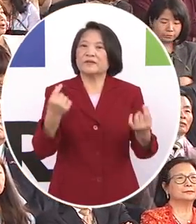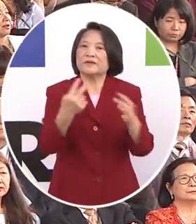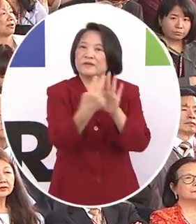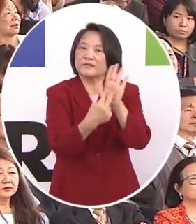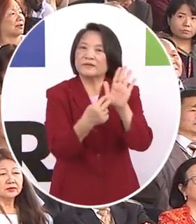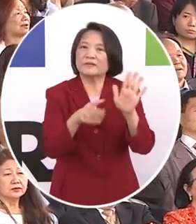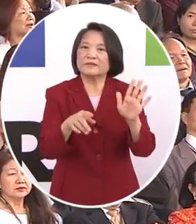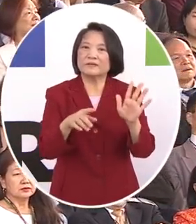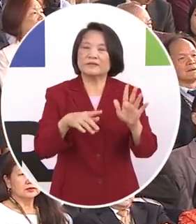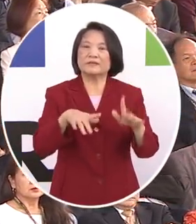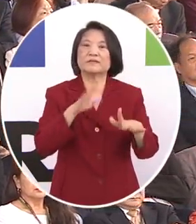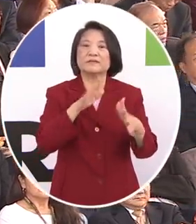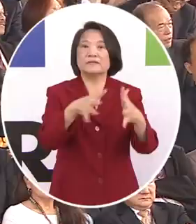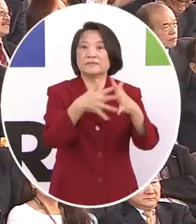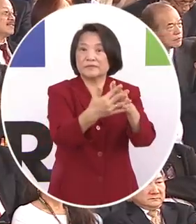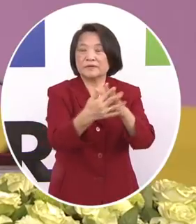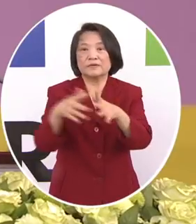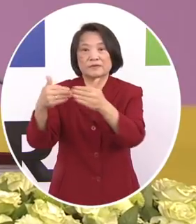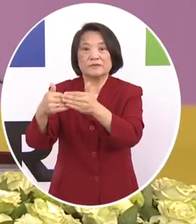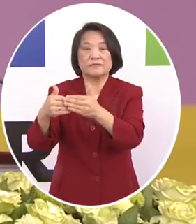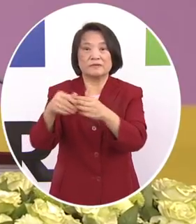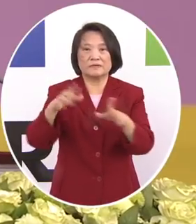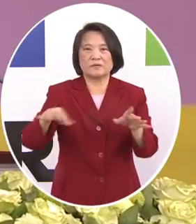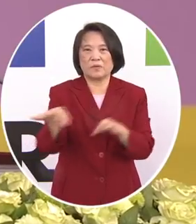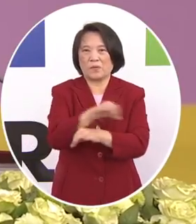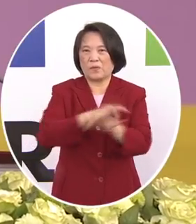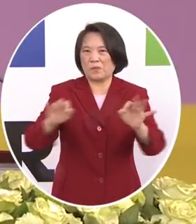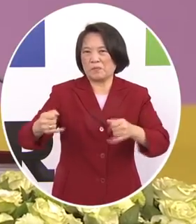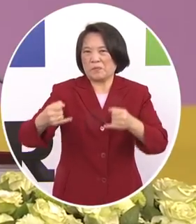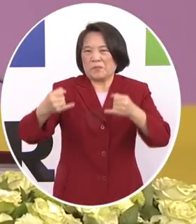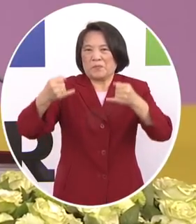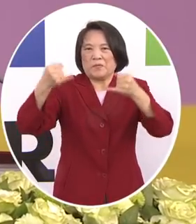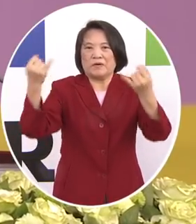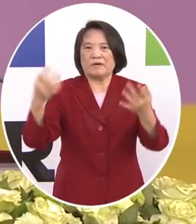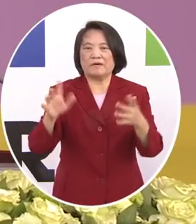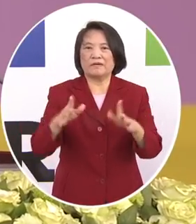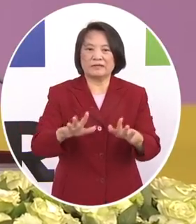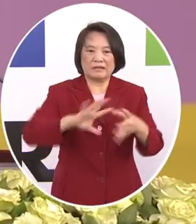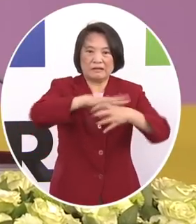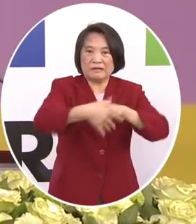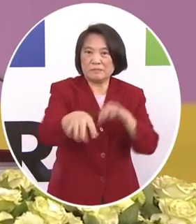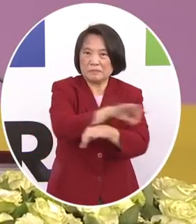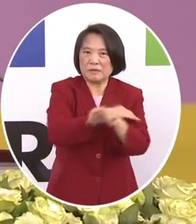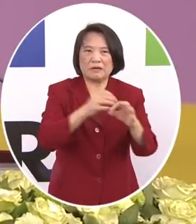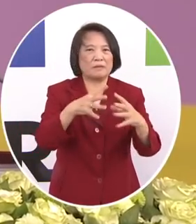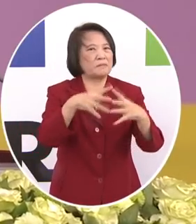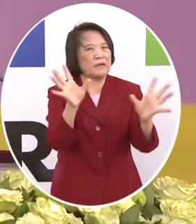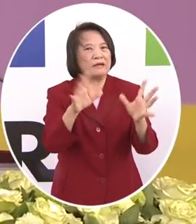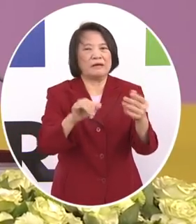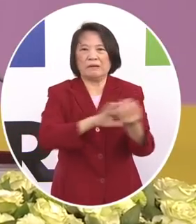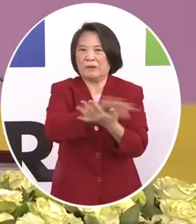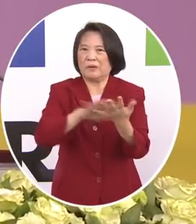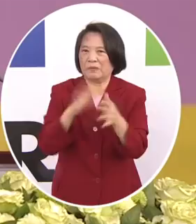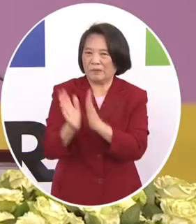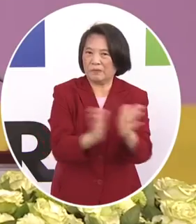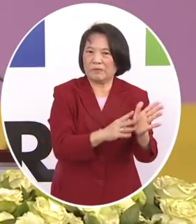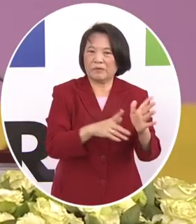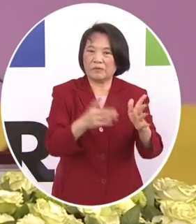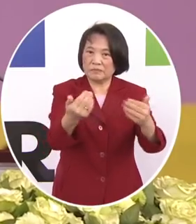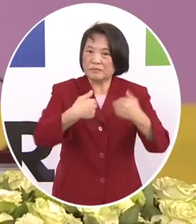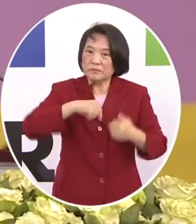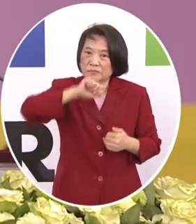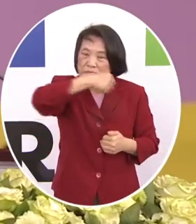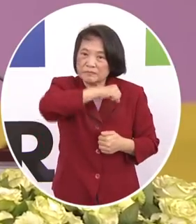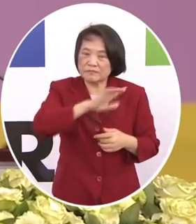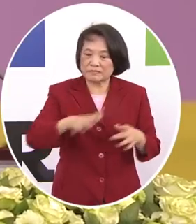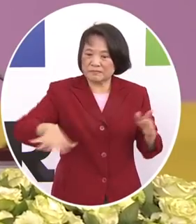美中贸易的冲突和全球经贸秩序重建的巨大的变局，我们必须调整台湾在区域发